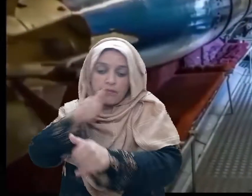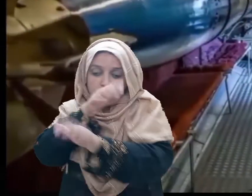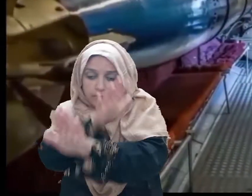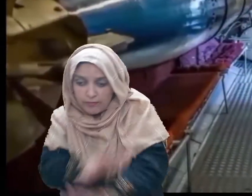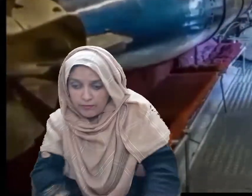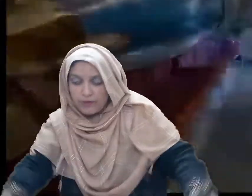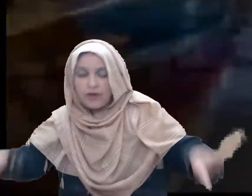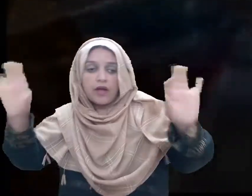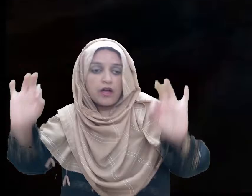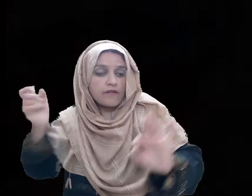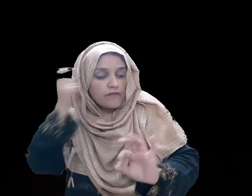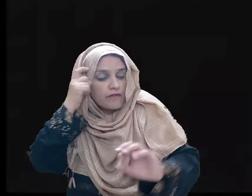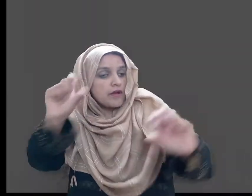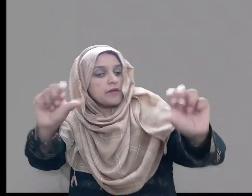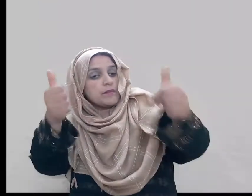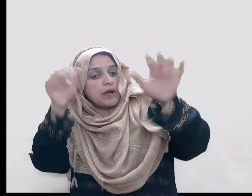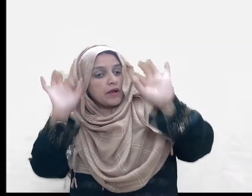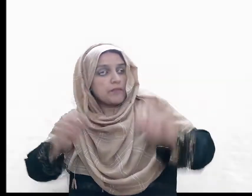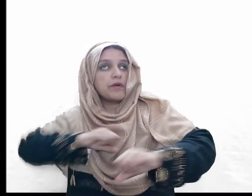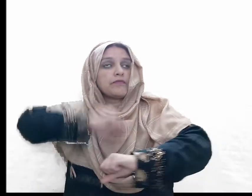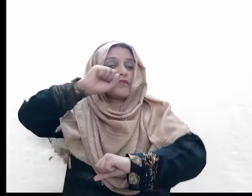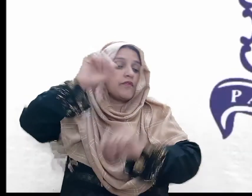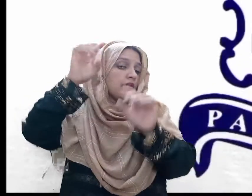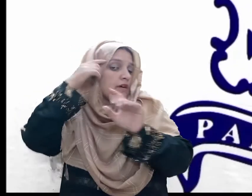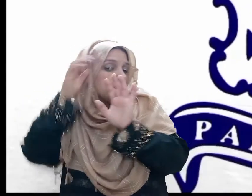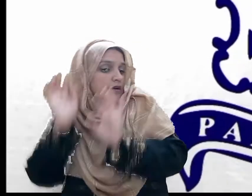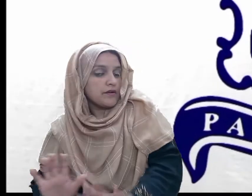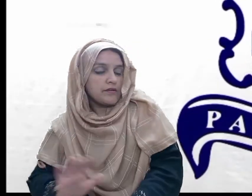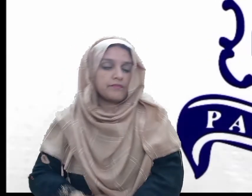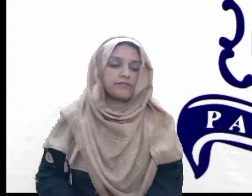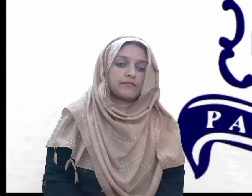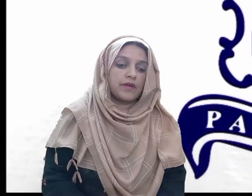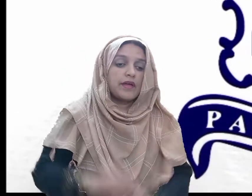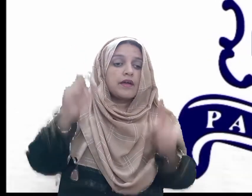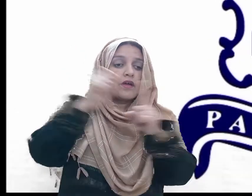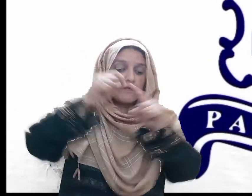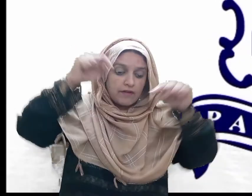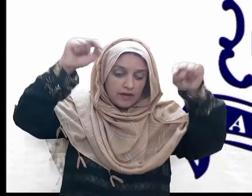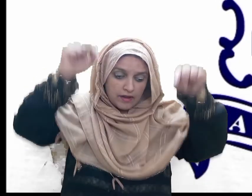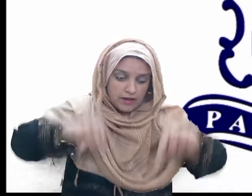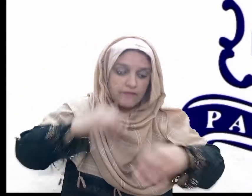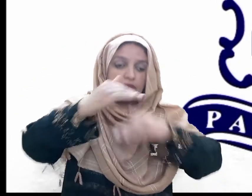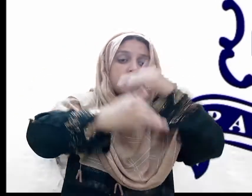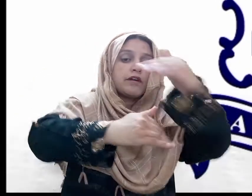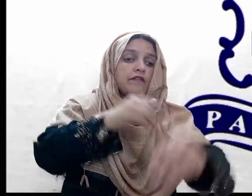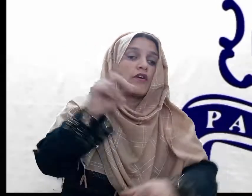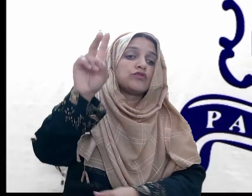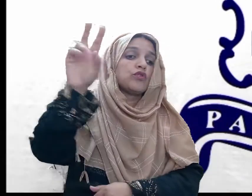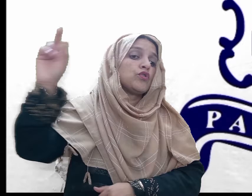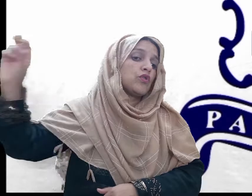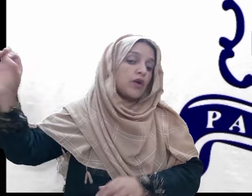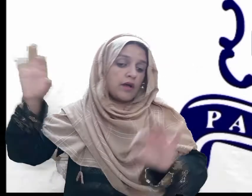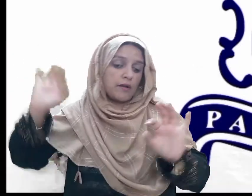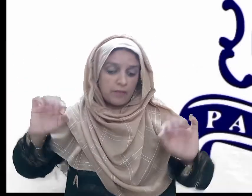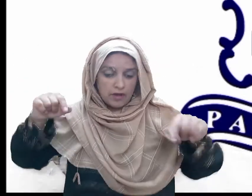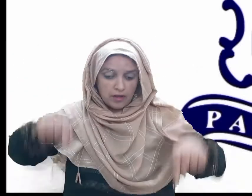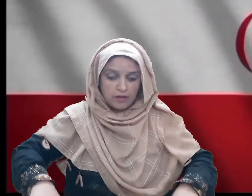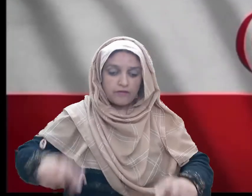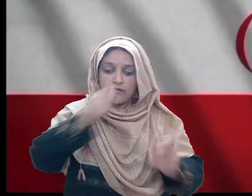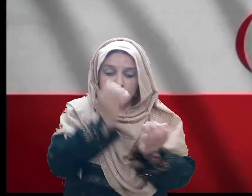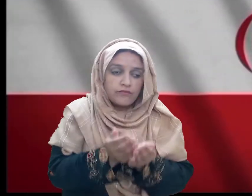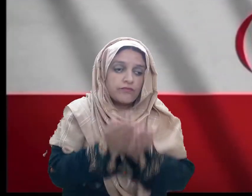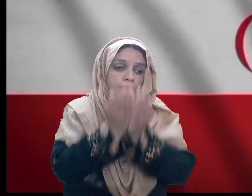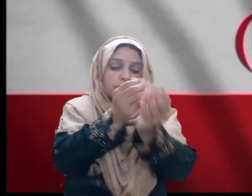عالم اسلام کی بہترین جنگی بحریہ میں کیا جاتا ہے۔ پاکستان بحریہ کا کل اثاثہ 200 کے قریب مختلف جنگی بحری جہاز